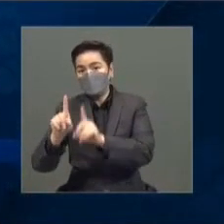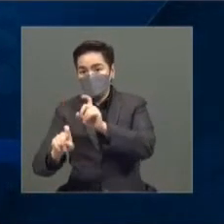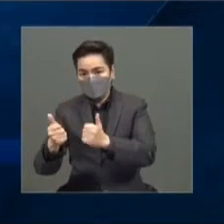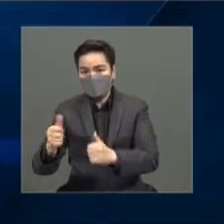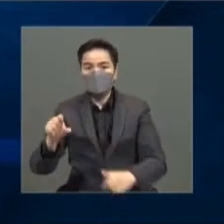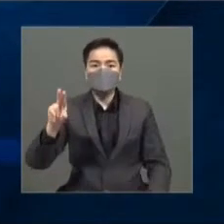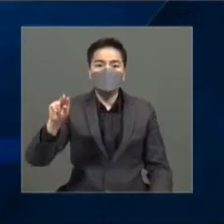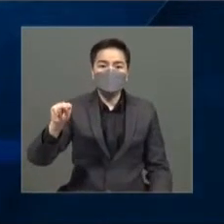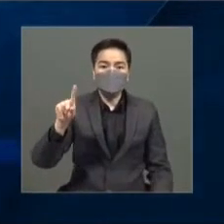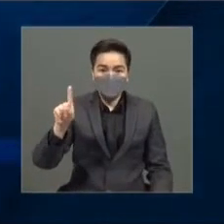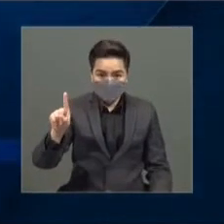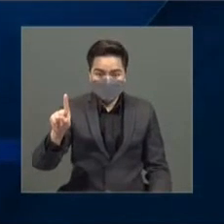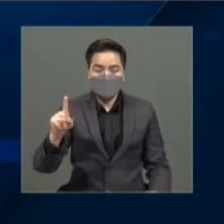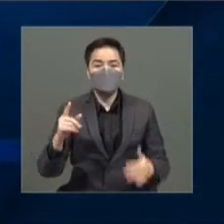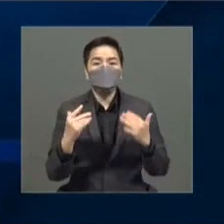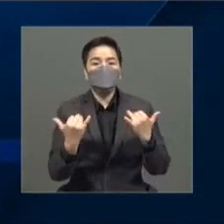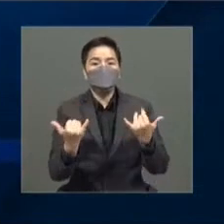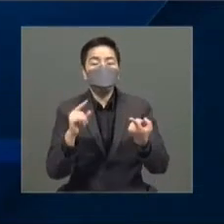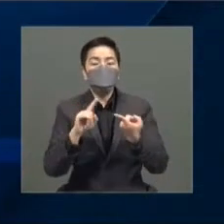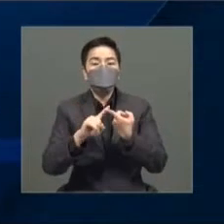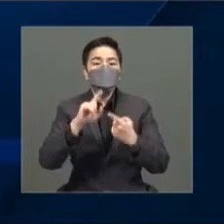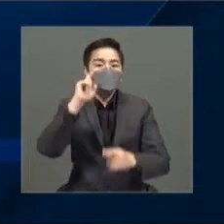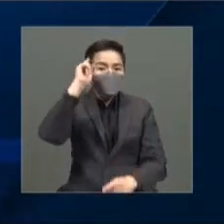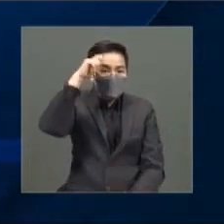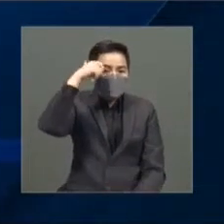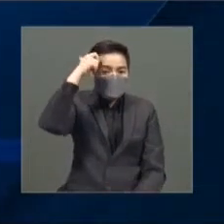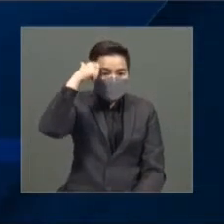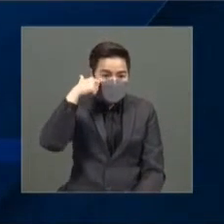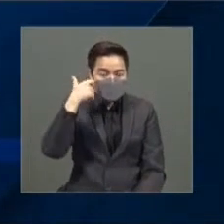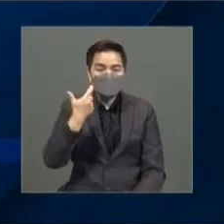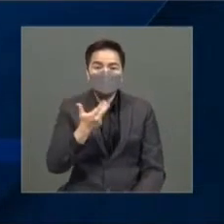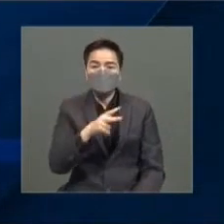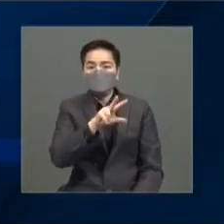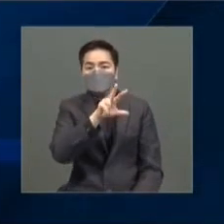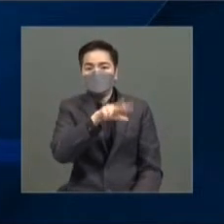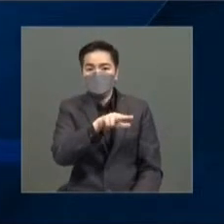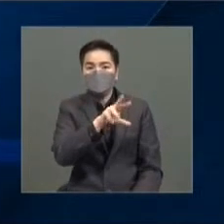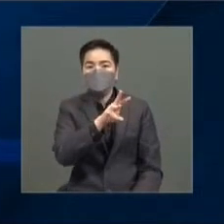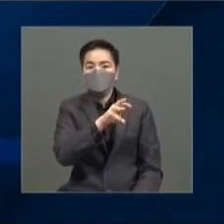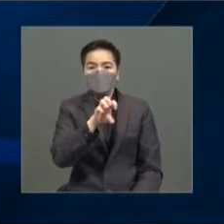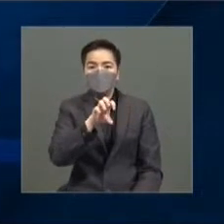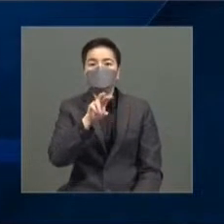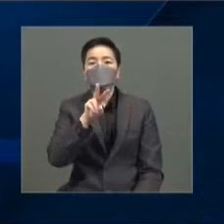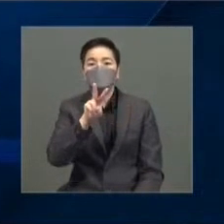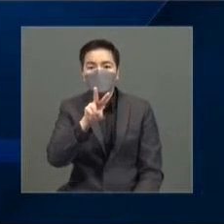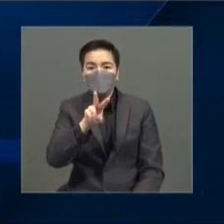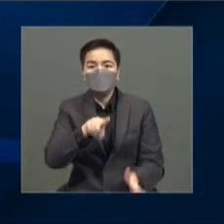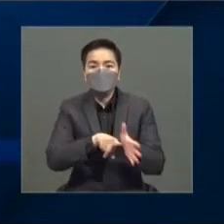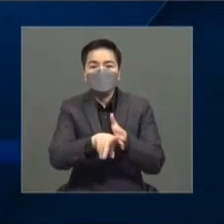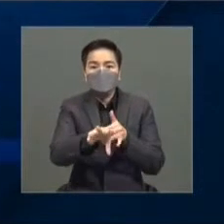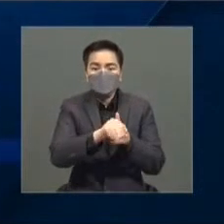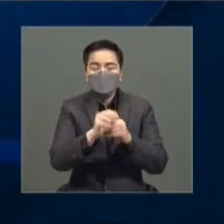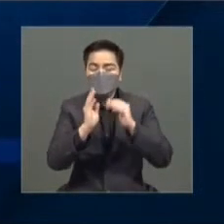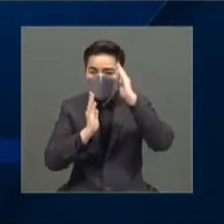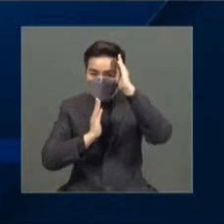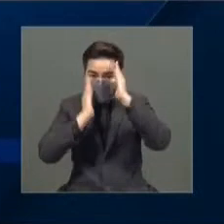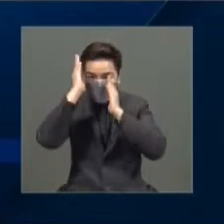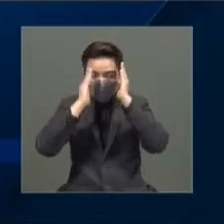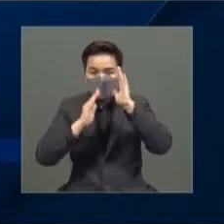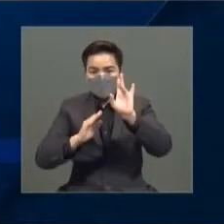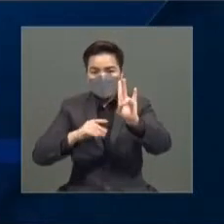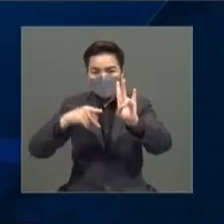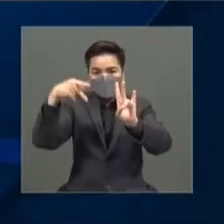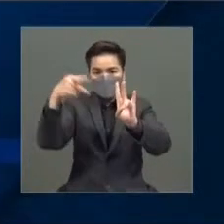วิต31คนแล้วก็เมียนมานะคะก็ขึ้นไปที่ 3,602 คนมาเลเซียวันนี้